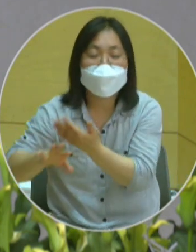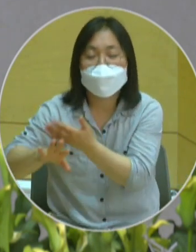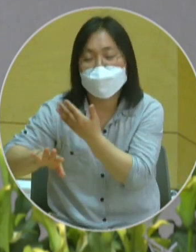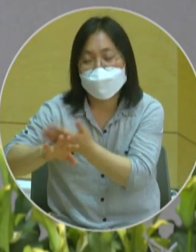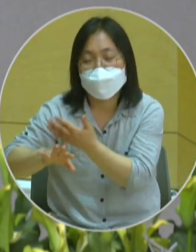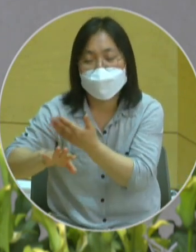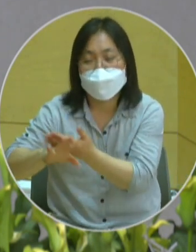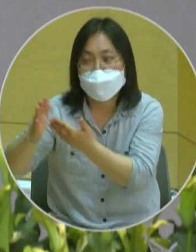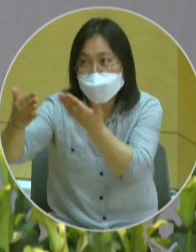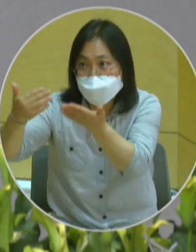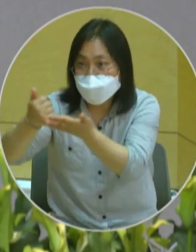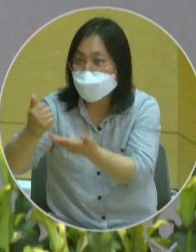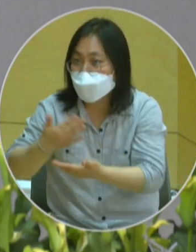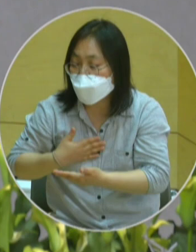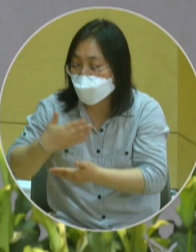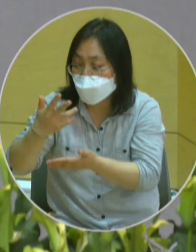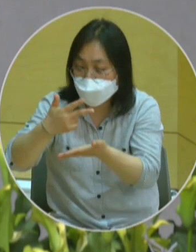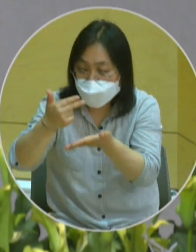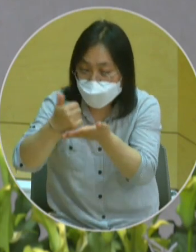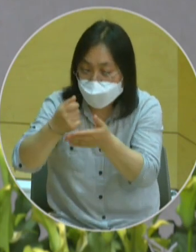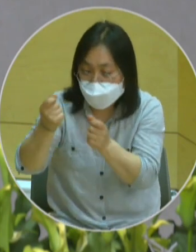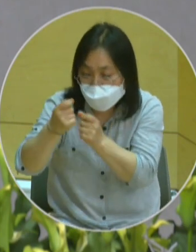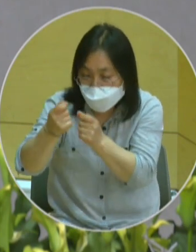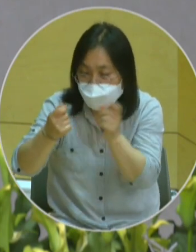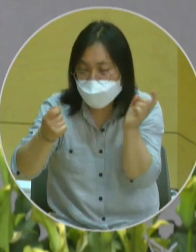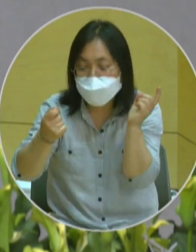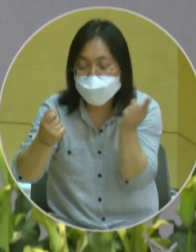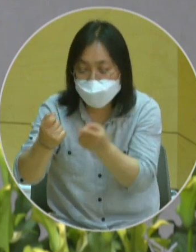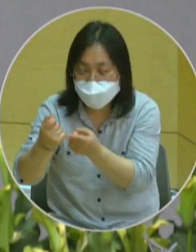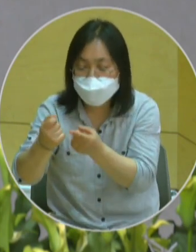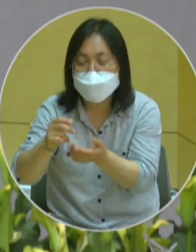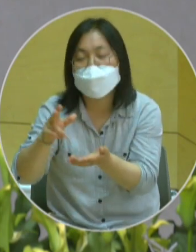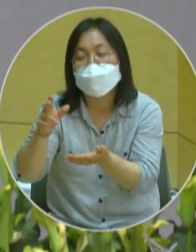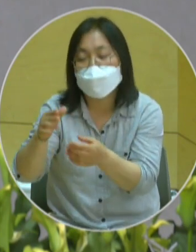하나님은 내가 주님께 더 가까이 가는 게 가장 우선순위예요.